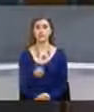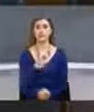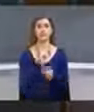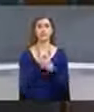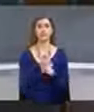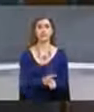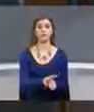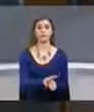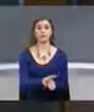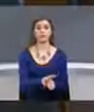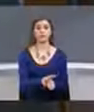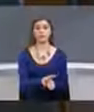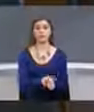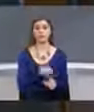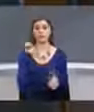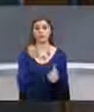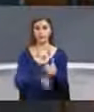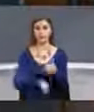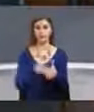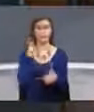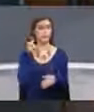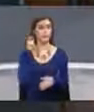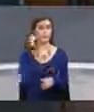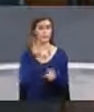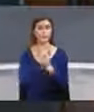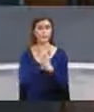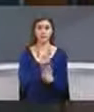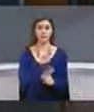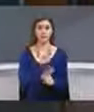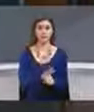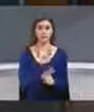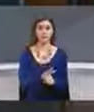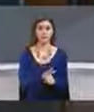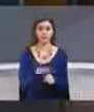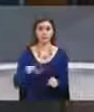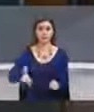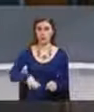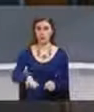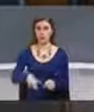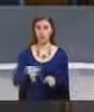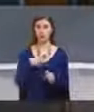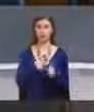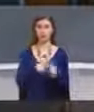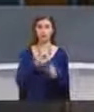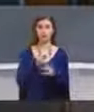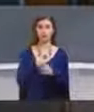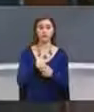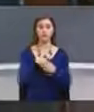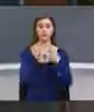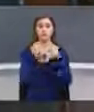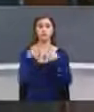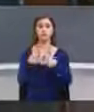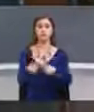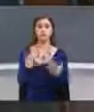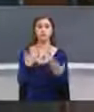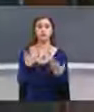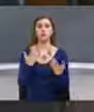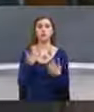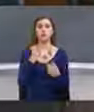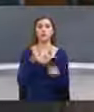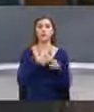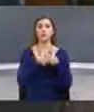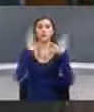Diskriminimi, ndalohet diskriminimi gjinor i grave, duke përfshirë edhe komponenta tjera, kompsin,